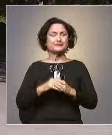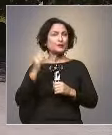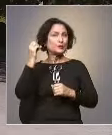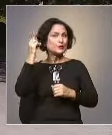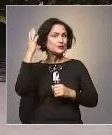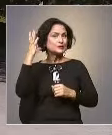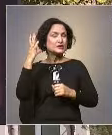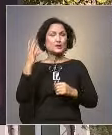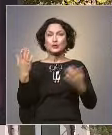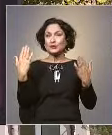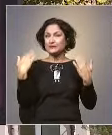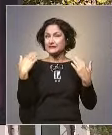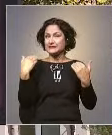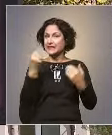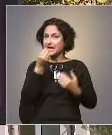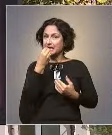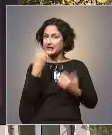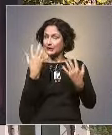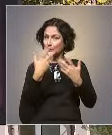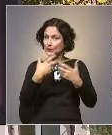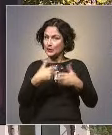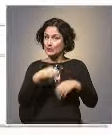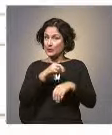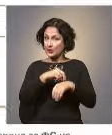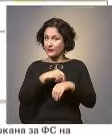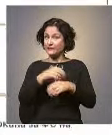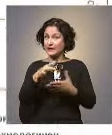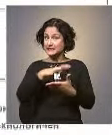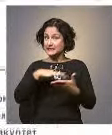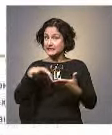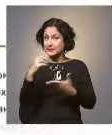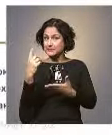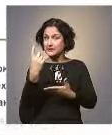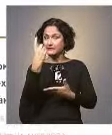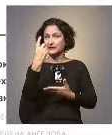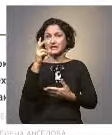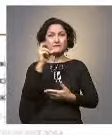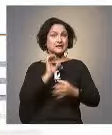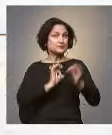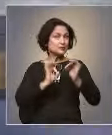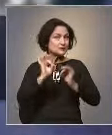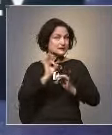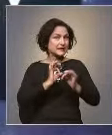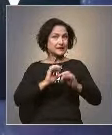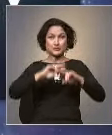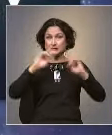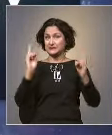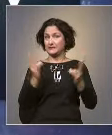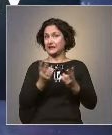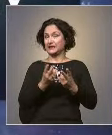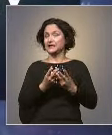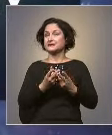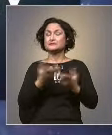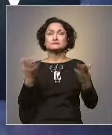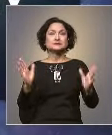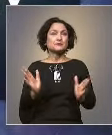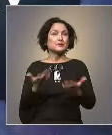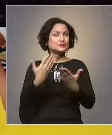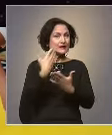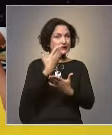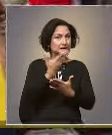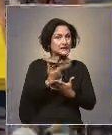Учен от Университета по хранителни технологии в Пловдив е сред първите 2% на най-добрите в света. Започна кандидатстването